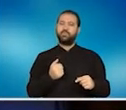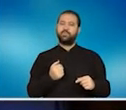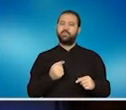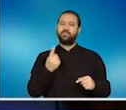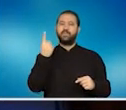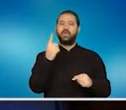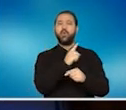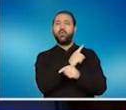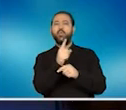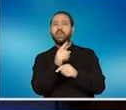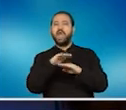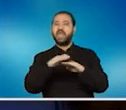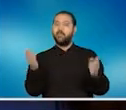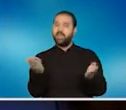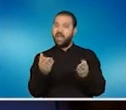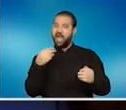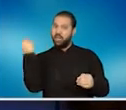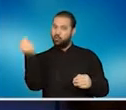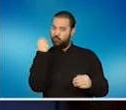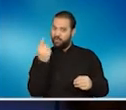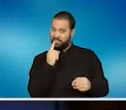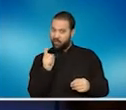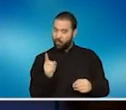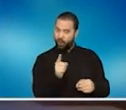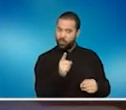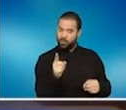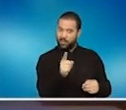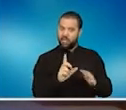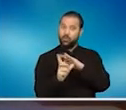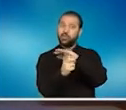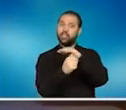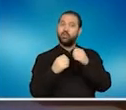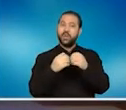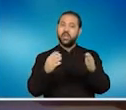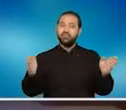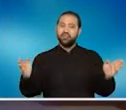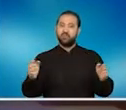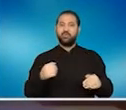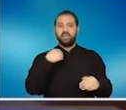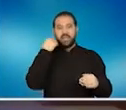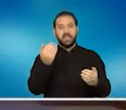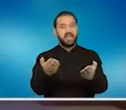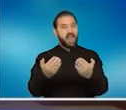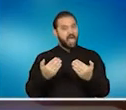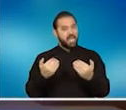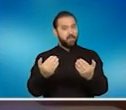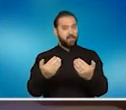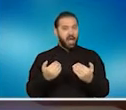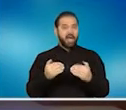providențială, o lucrare pe care Dumnezeu a urmărit-o dintr-un început, când l-a chemat